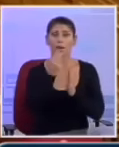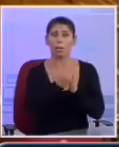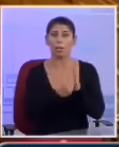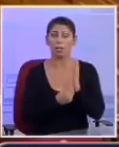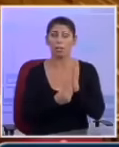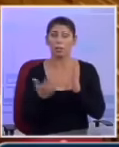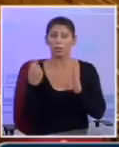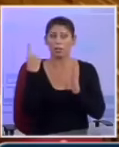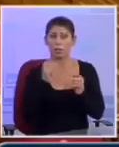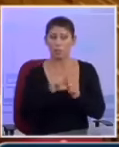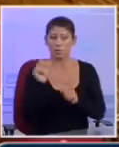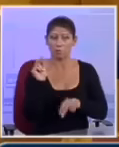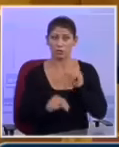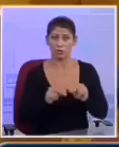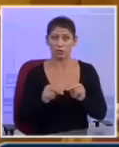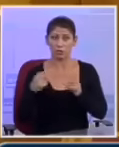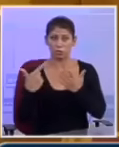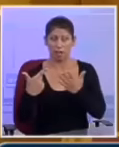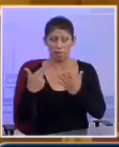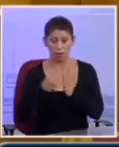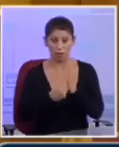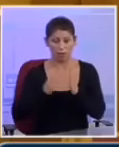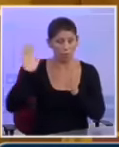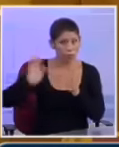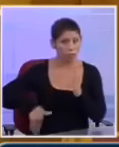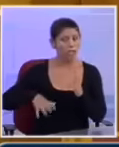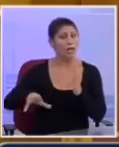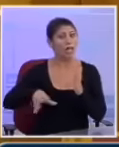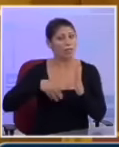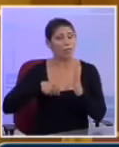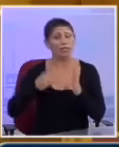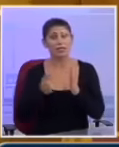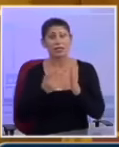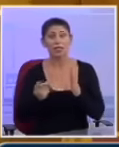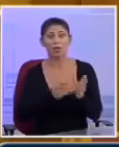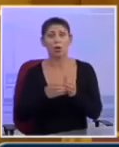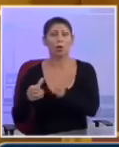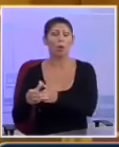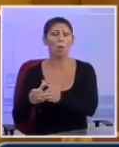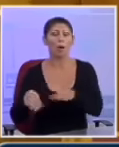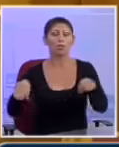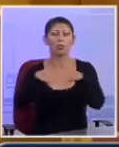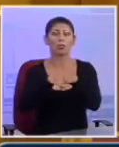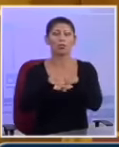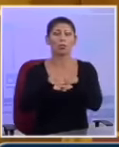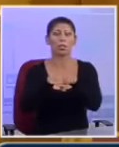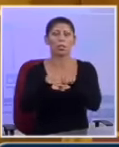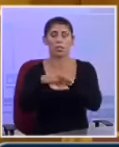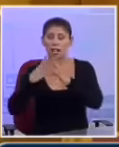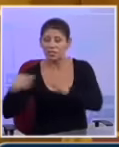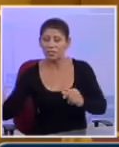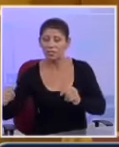πριν ένα μήνα τις εκλογές και 7 μονάδες στο τέλος, δεχτήκατε και τα δύο κόμματα ότι είστε ισόπαλοι για να εξοντώσετε τα